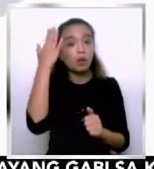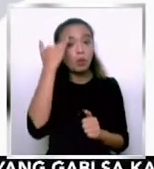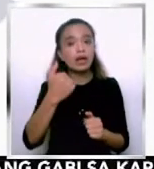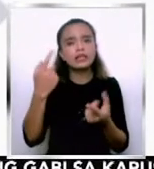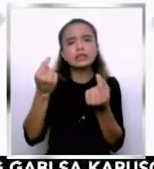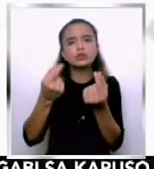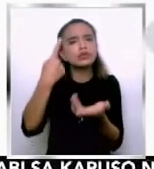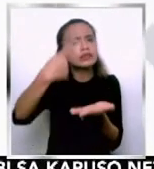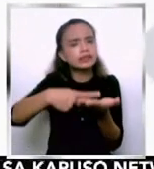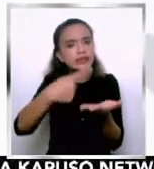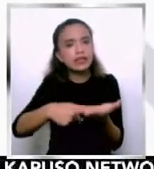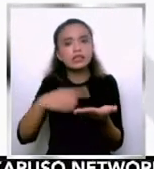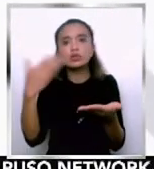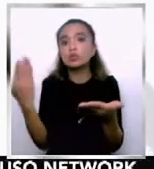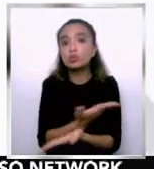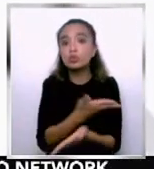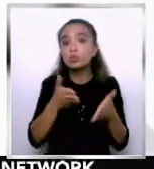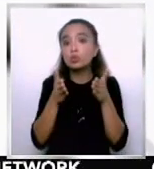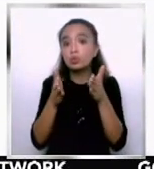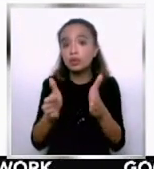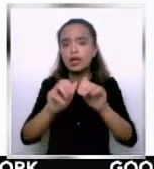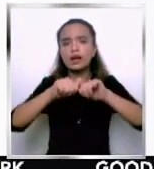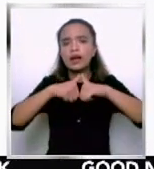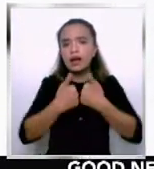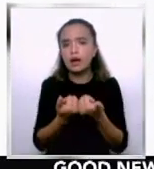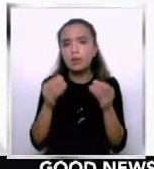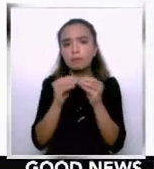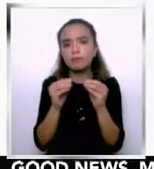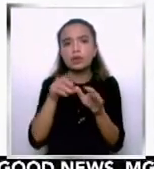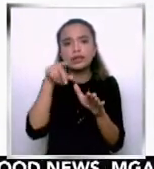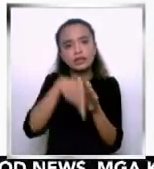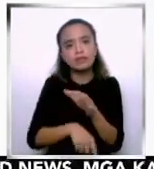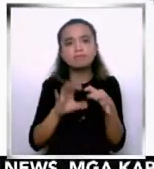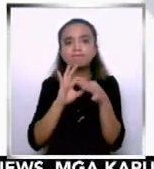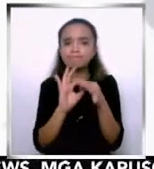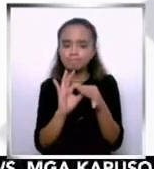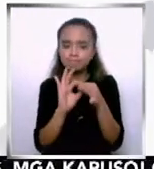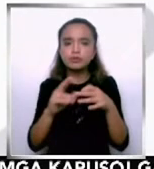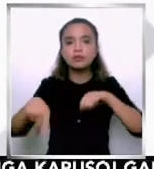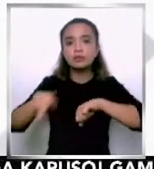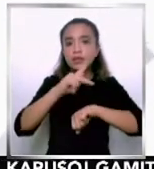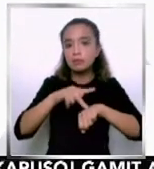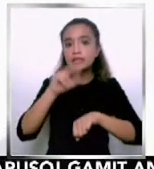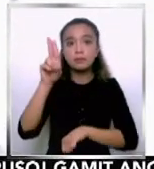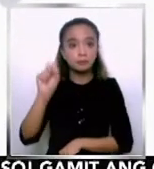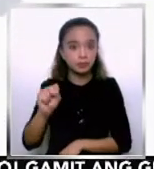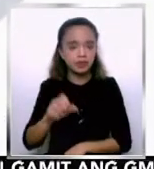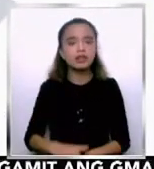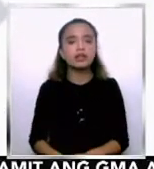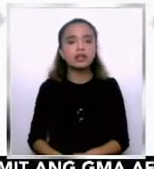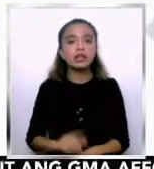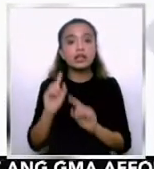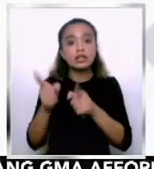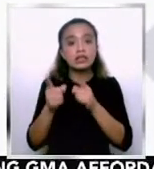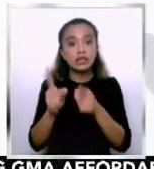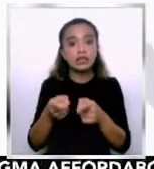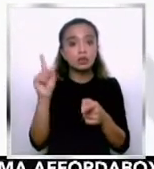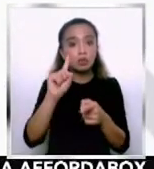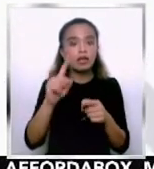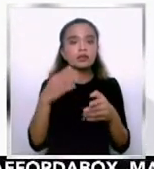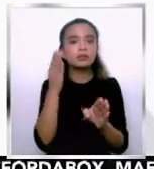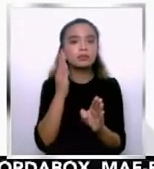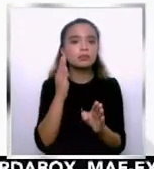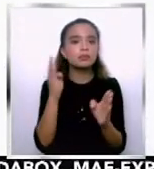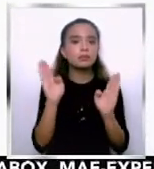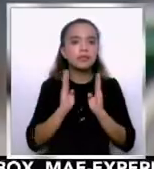bagong paraan para mapalalim pa ang alyansa ng Amerika at Pilipinas. Dadalo rin daw si Sherman sa isang business roundtable at pagdiriwang ng